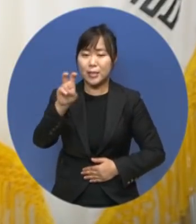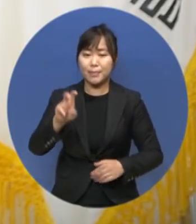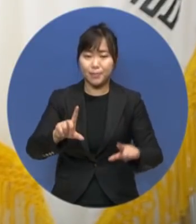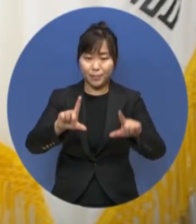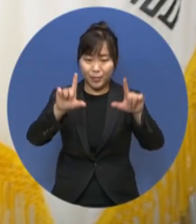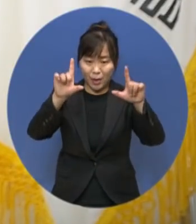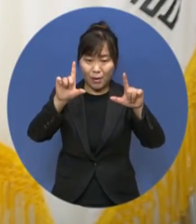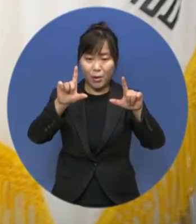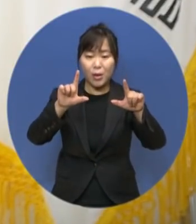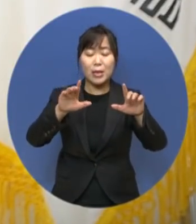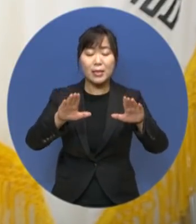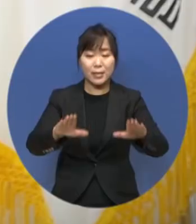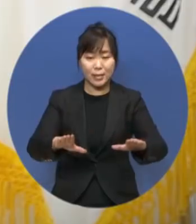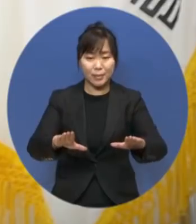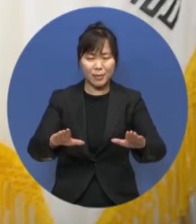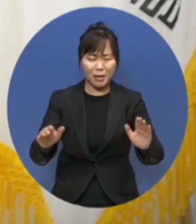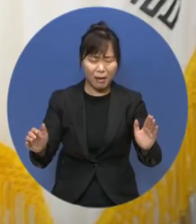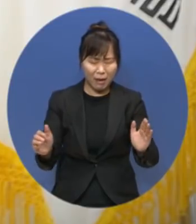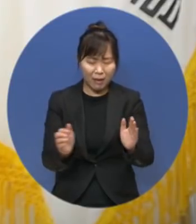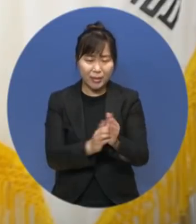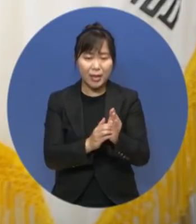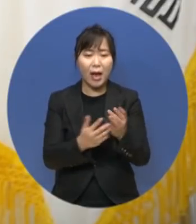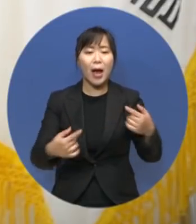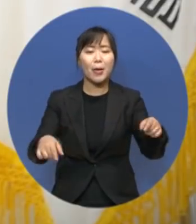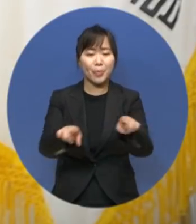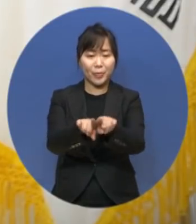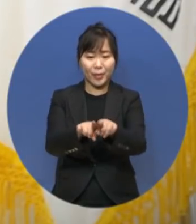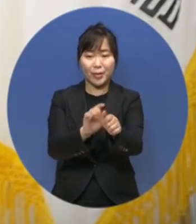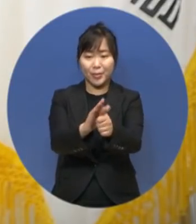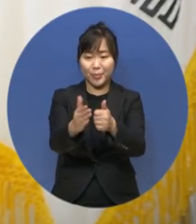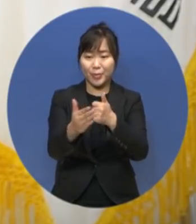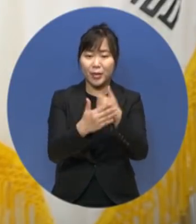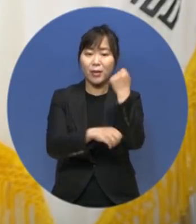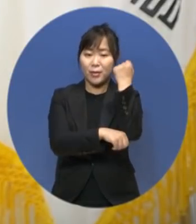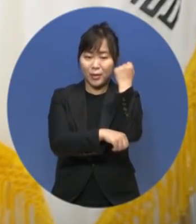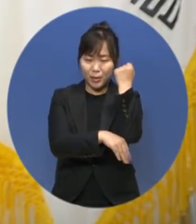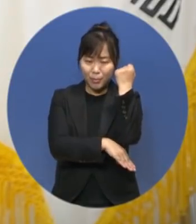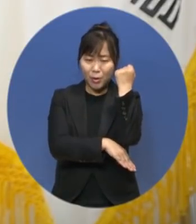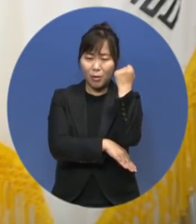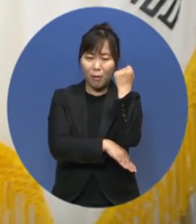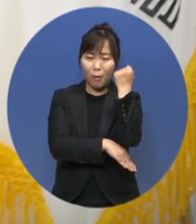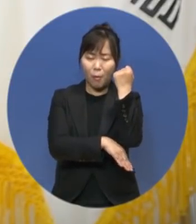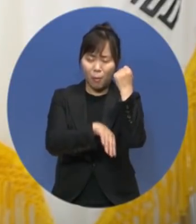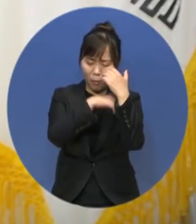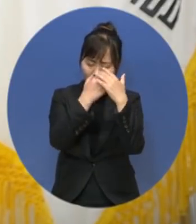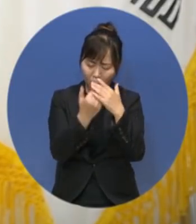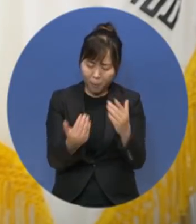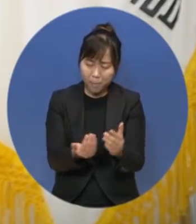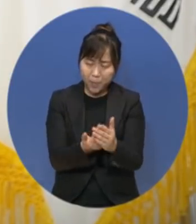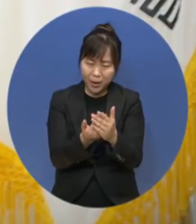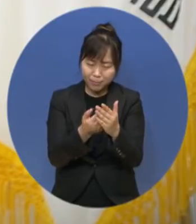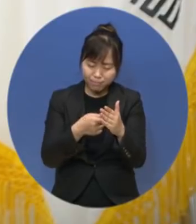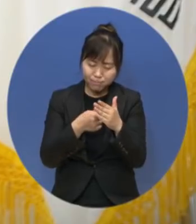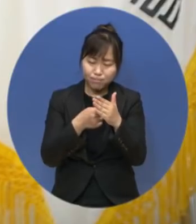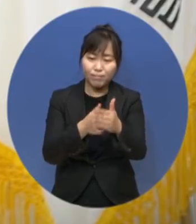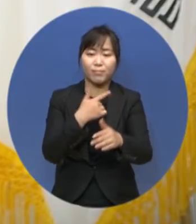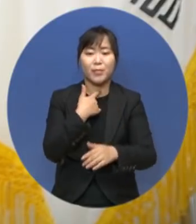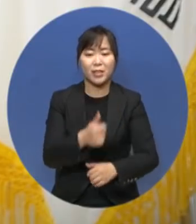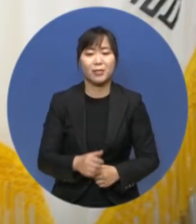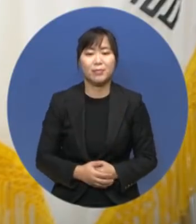2020년 오늘 이 시간까지 함께 협력의 토대를 공고히 발전시켜 나왔습니다.